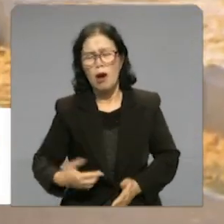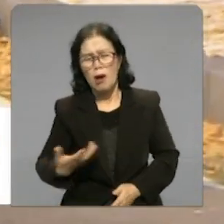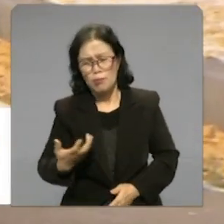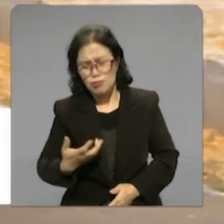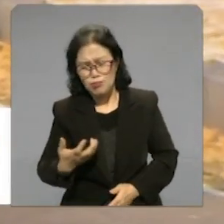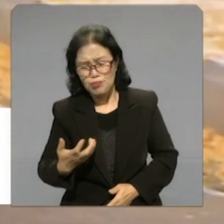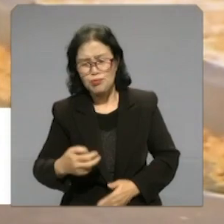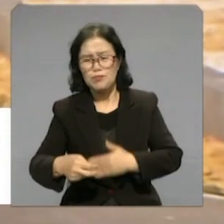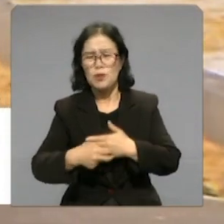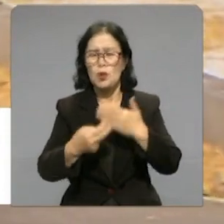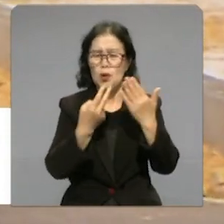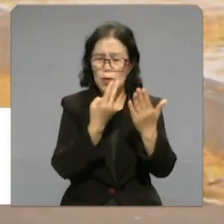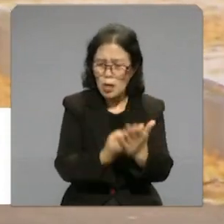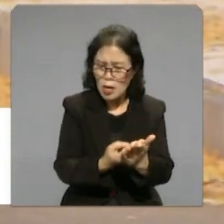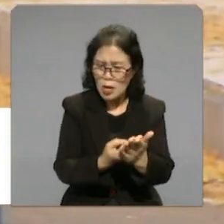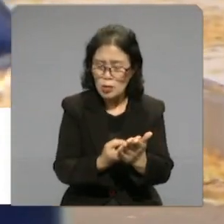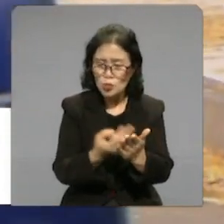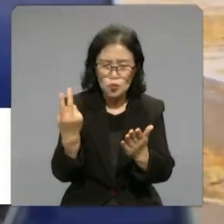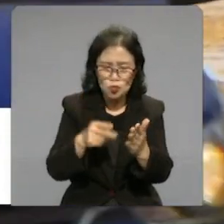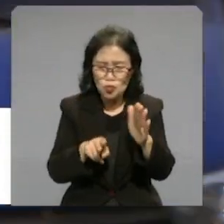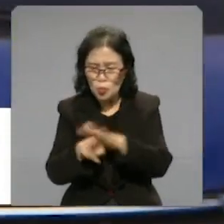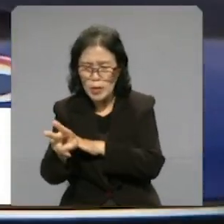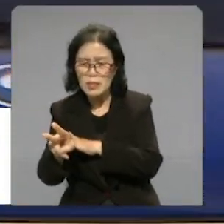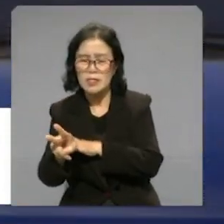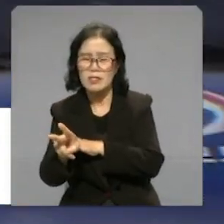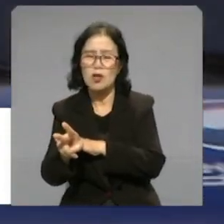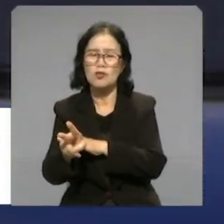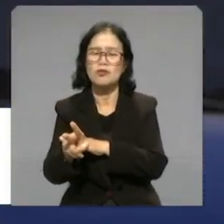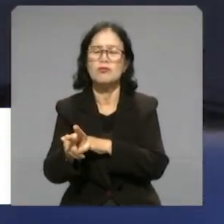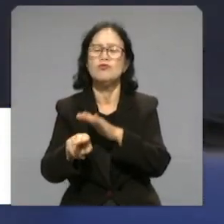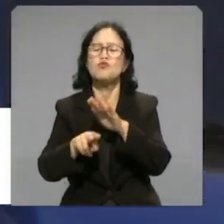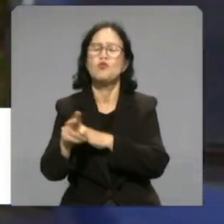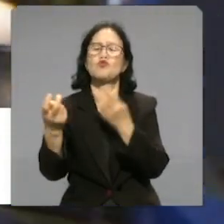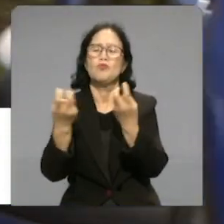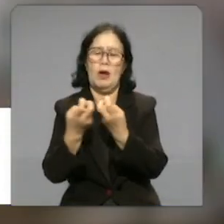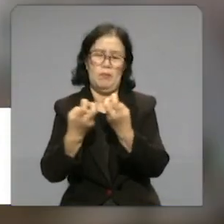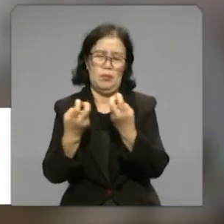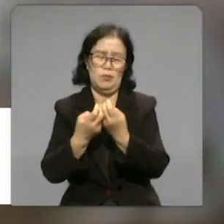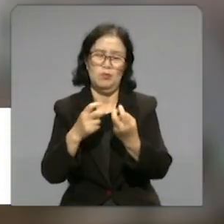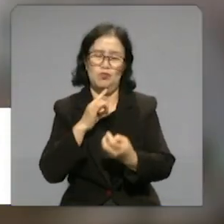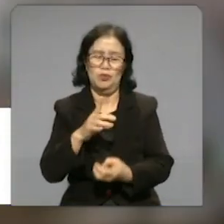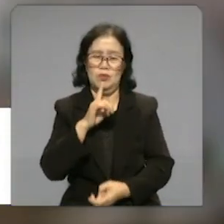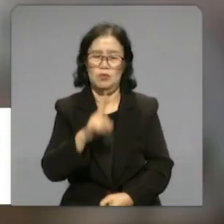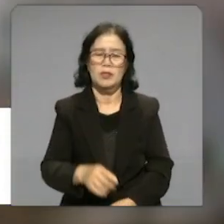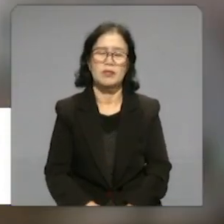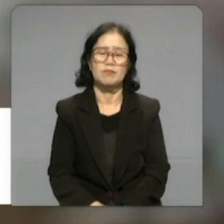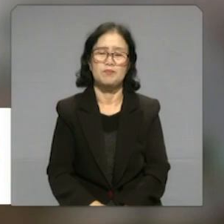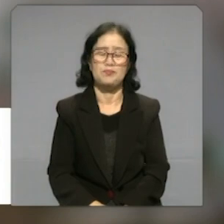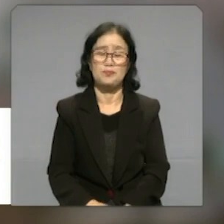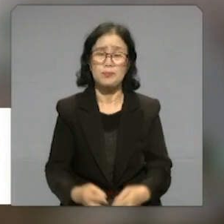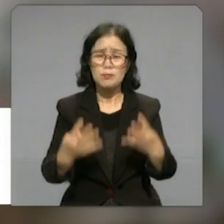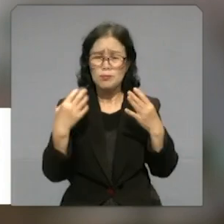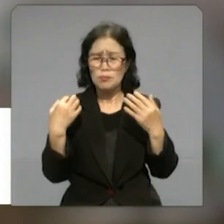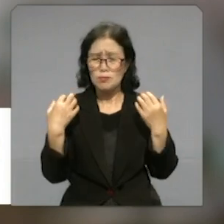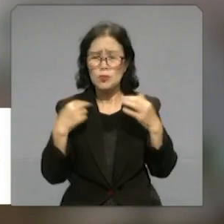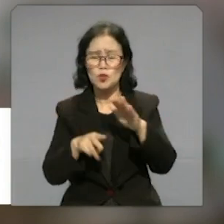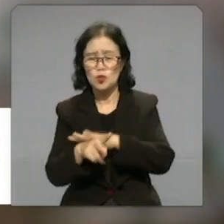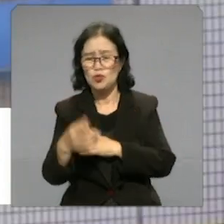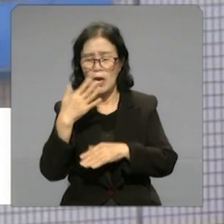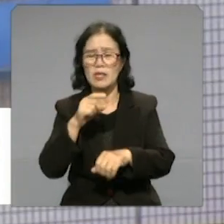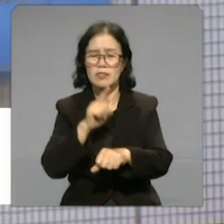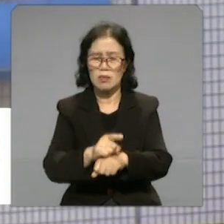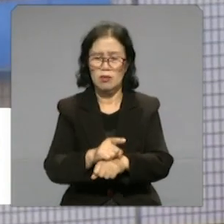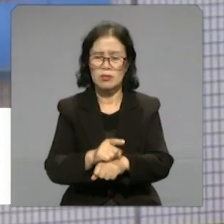호소하고 병원에 가 도망치는 건 전형적인 도주 수법 중 하나라고 지적합니다. 교정당국이 도주 가능성을